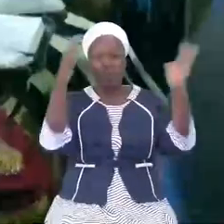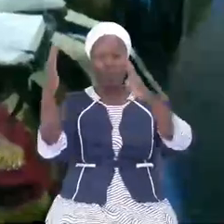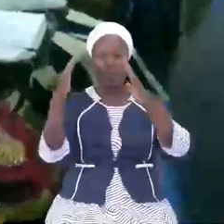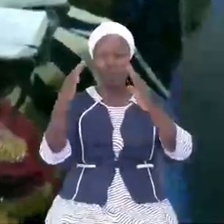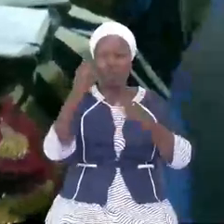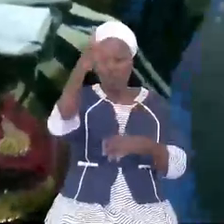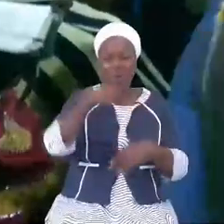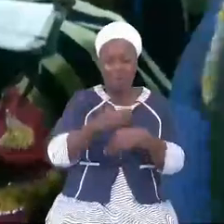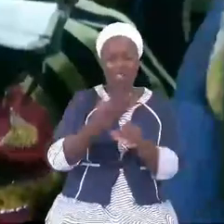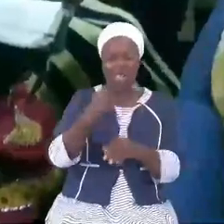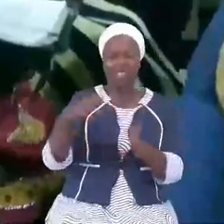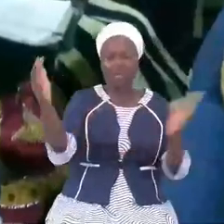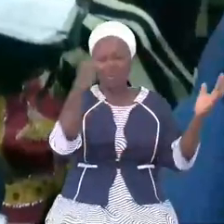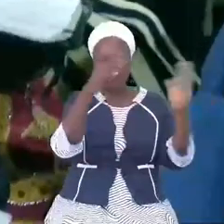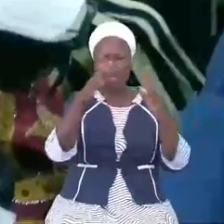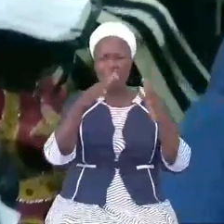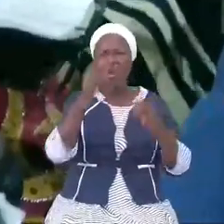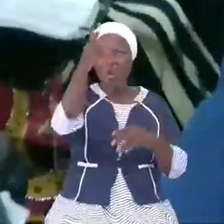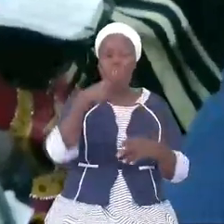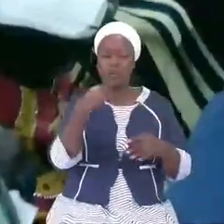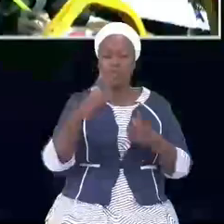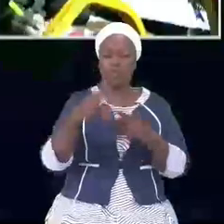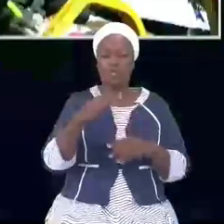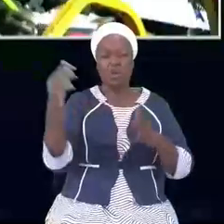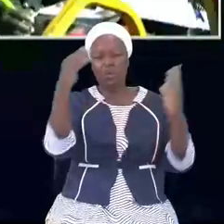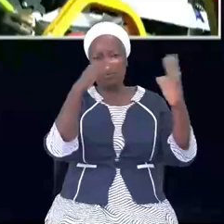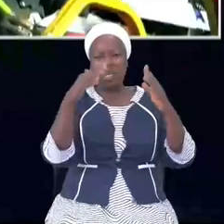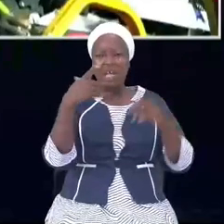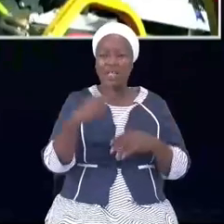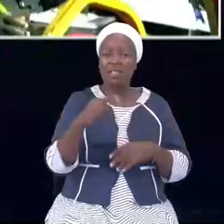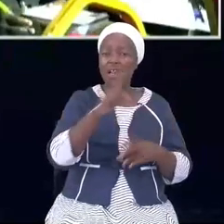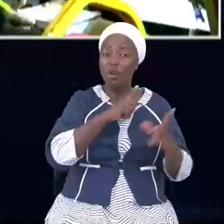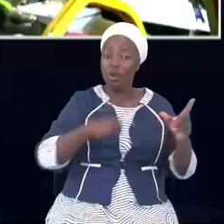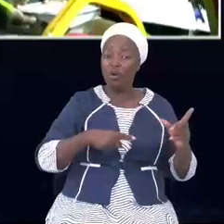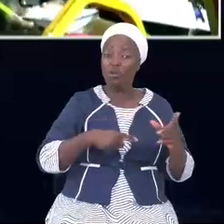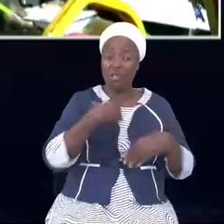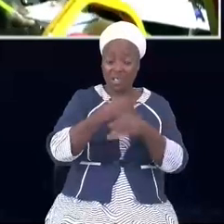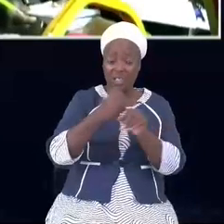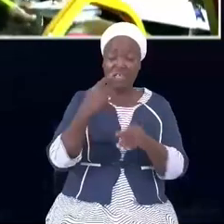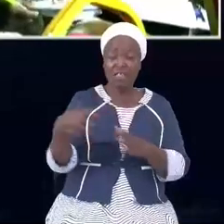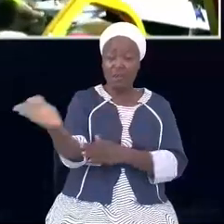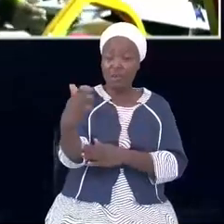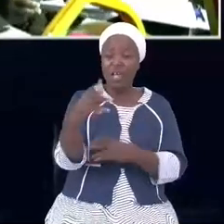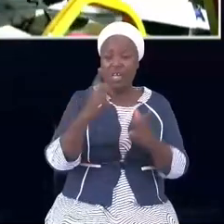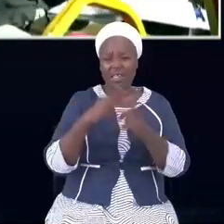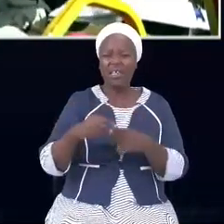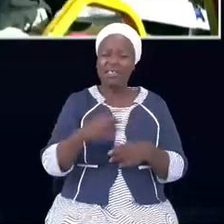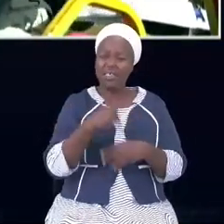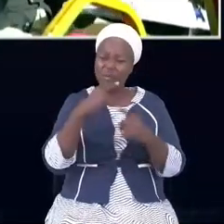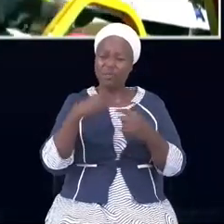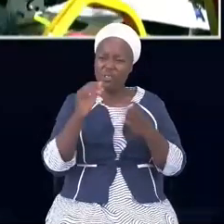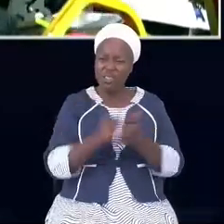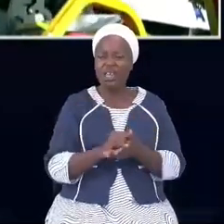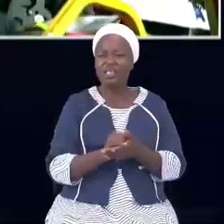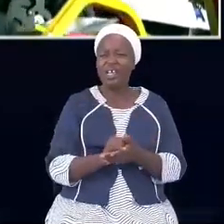vent. Le poisson, la baleine qu'il a créée, il parle à la baleine. Et même cette maladie,